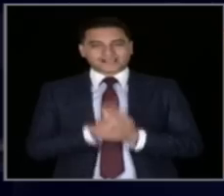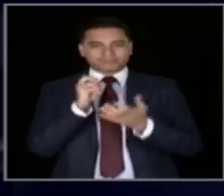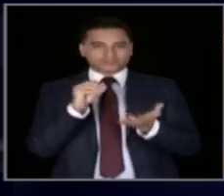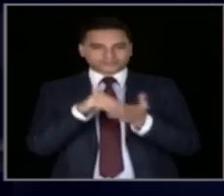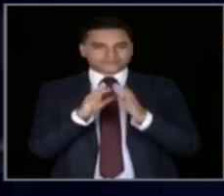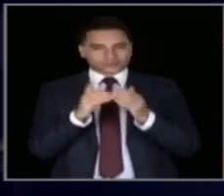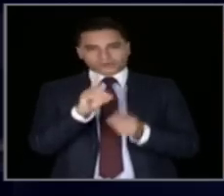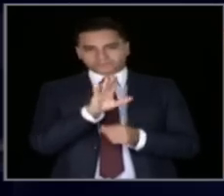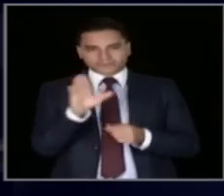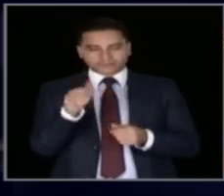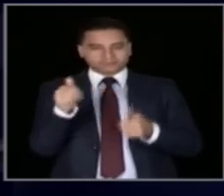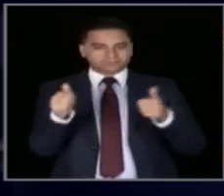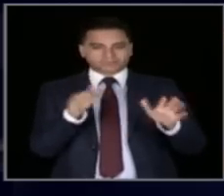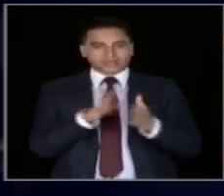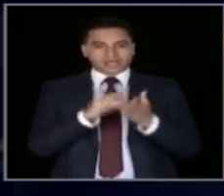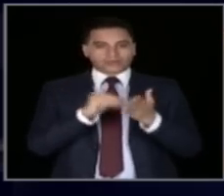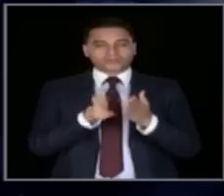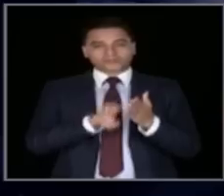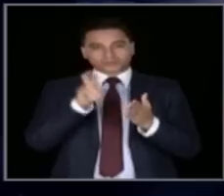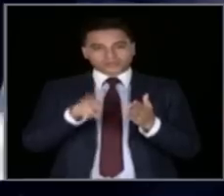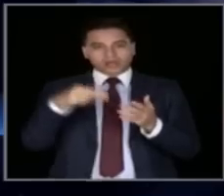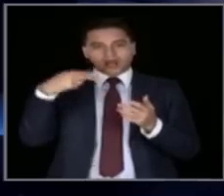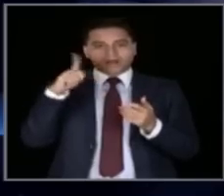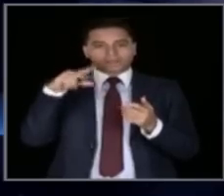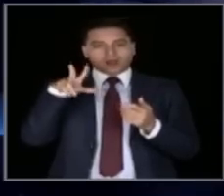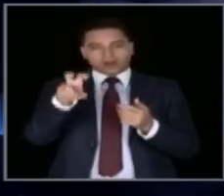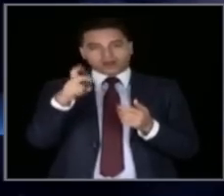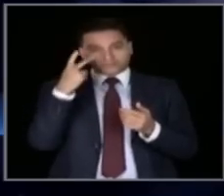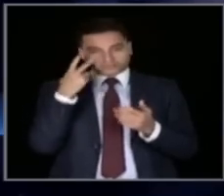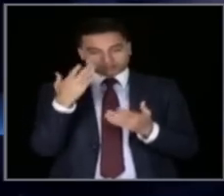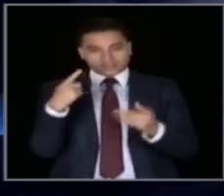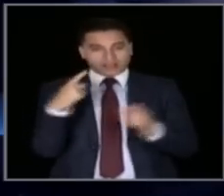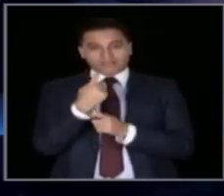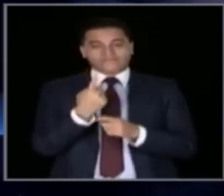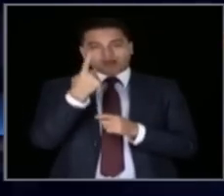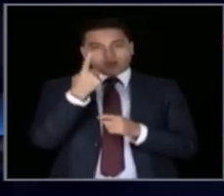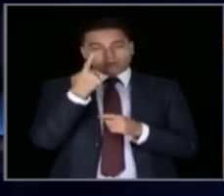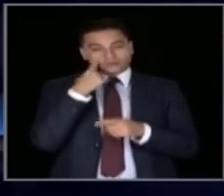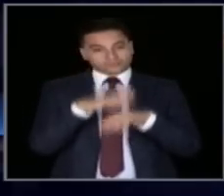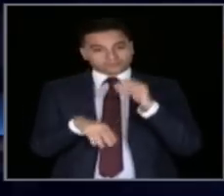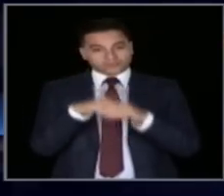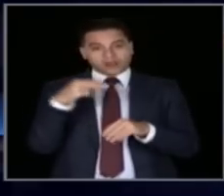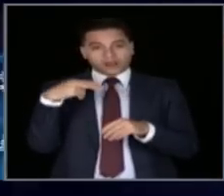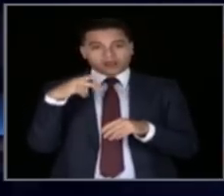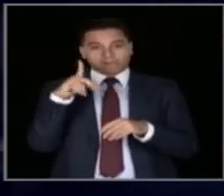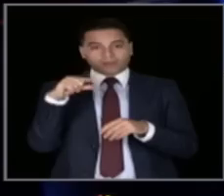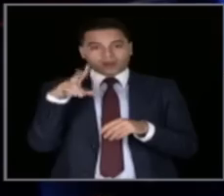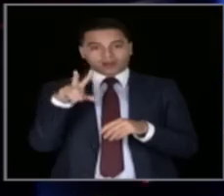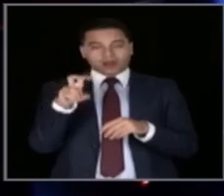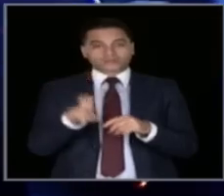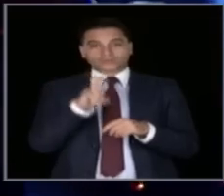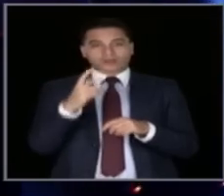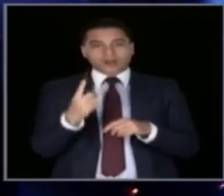25 نقطة لفريق واحد بس، وأول سؤال لعبد الله، والهدف الأول. السؤال الأول،